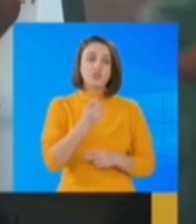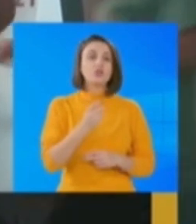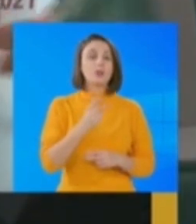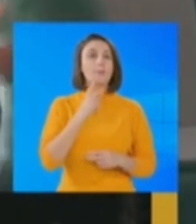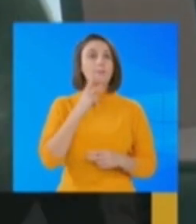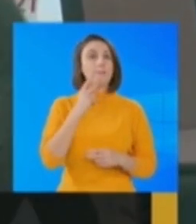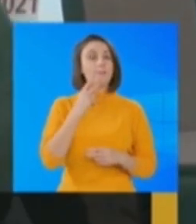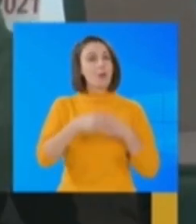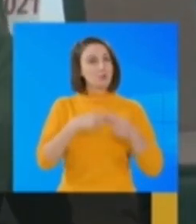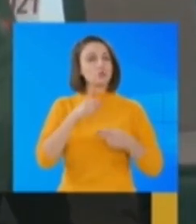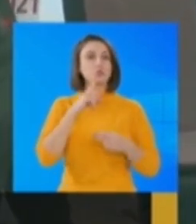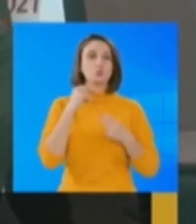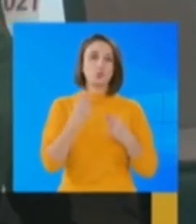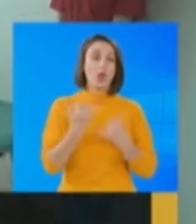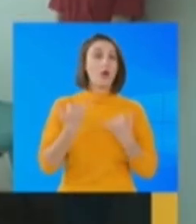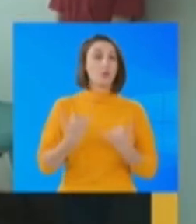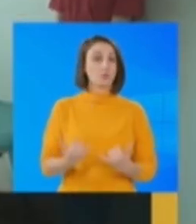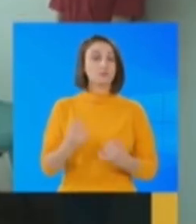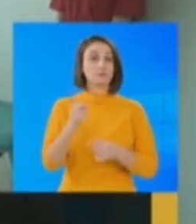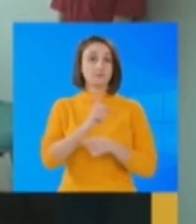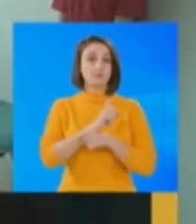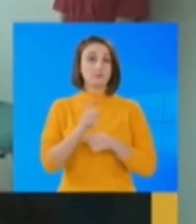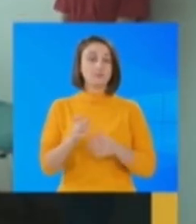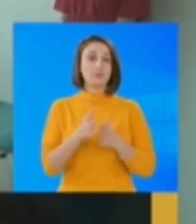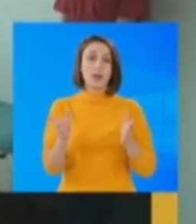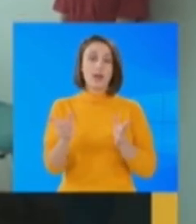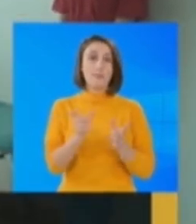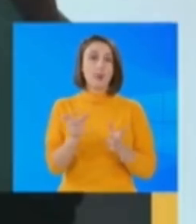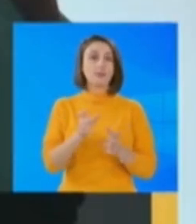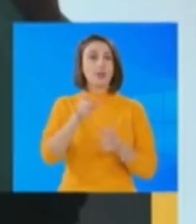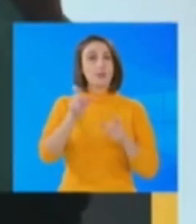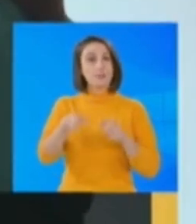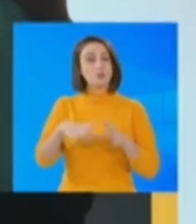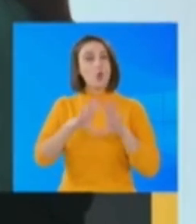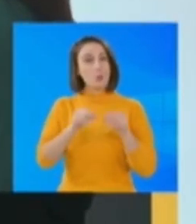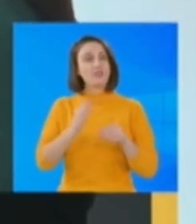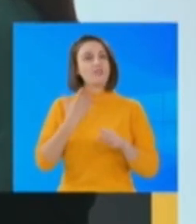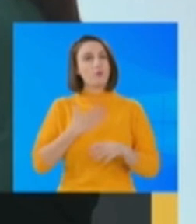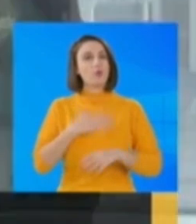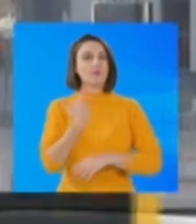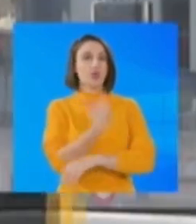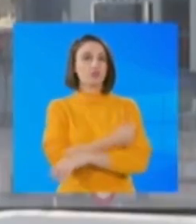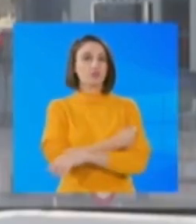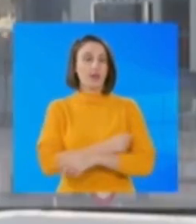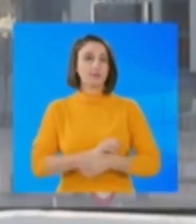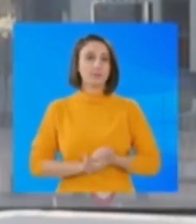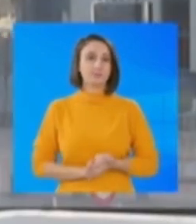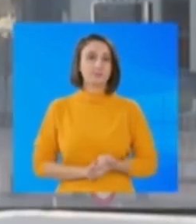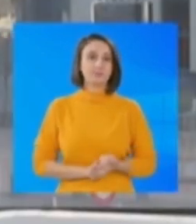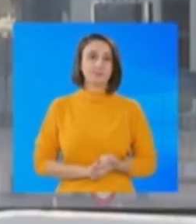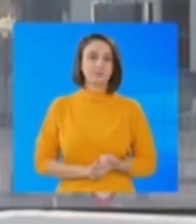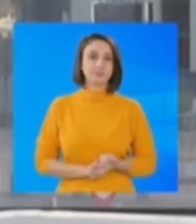în ceea ce privește pandemia sunt bune acum, iar asta se datorează în mare parte românilor care vor să se vaccineze.